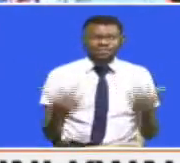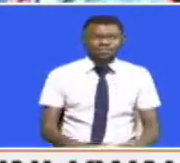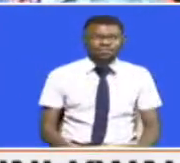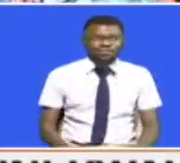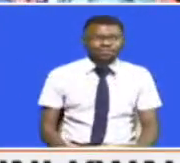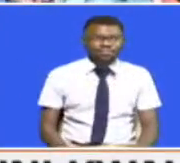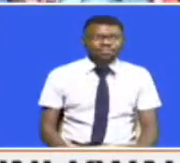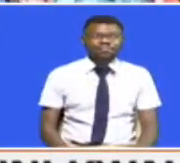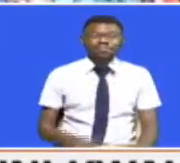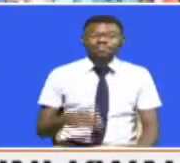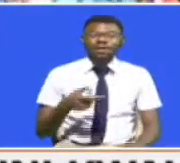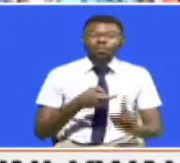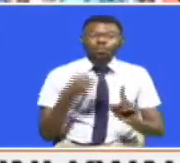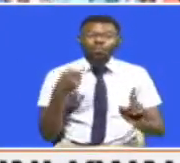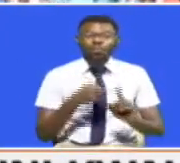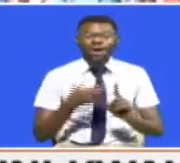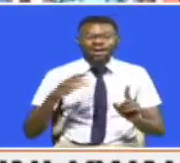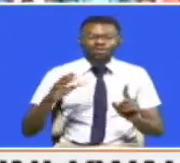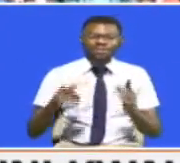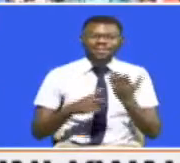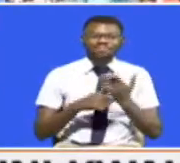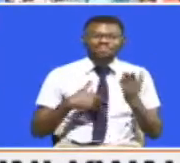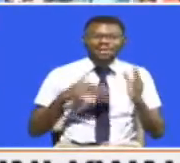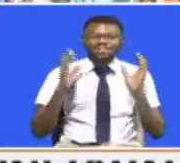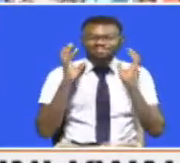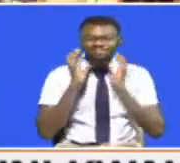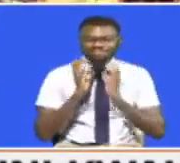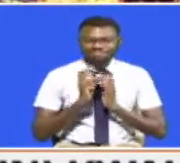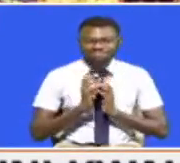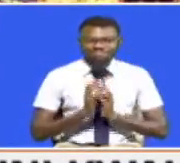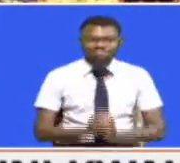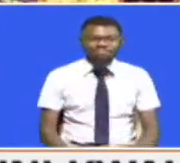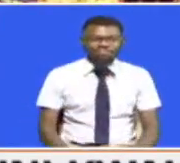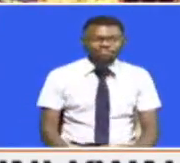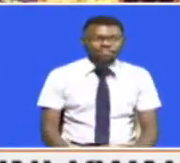kijiji cha Magaoni, kaunti ya Kwale, mimi ni Tobias Chanji. Naam.